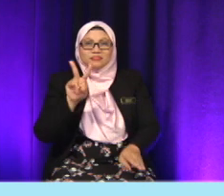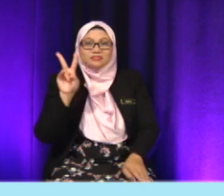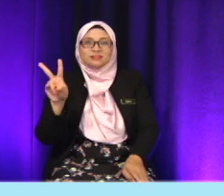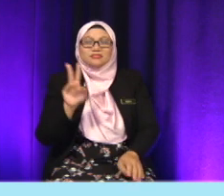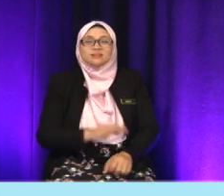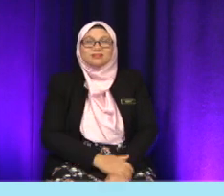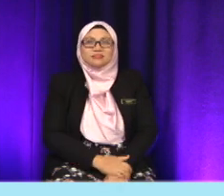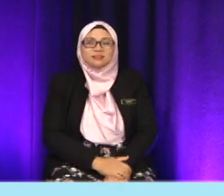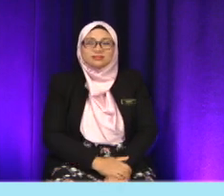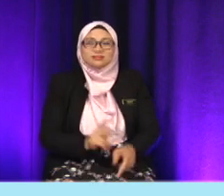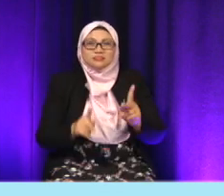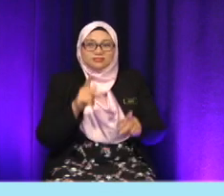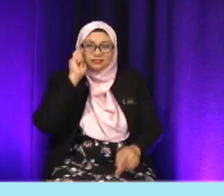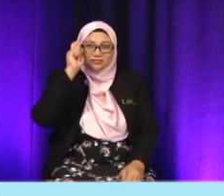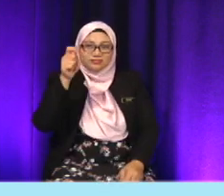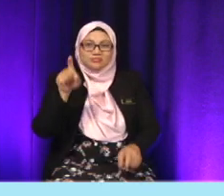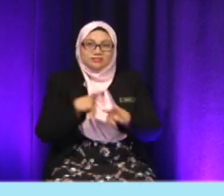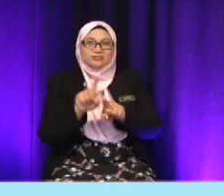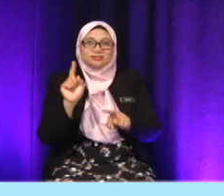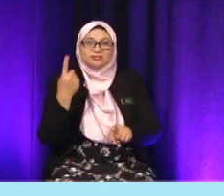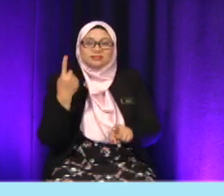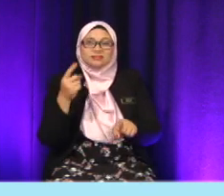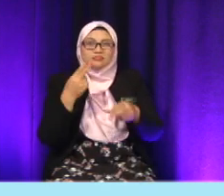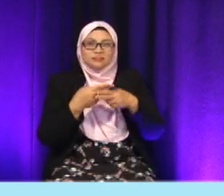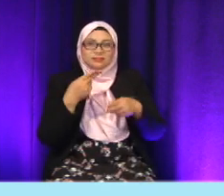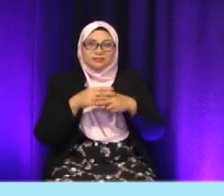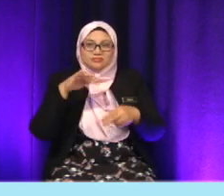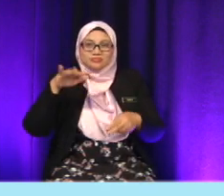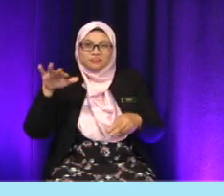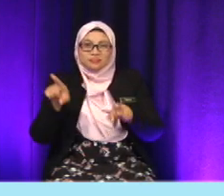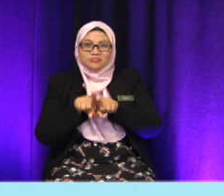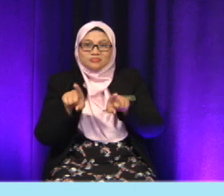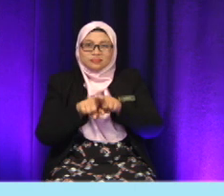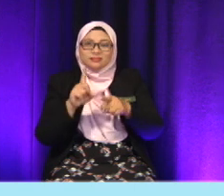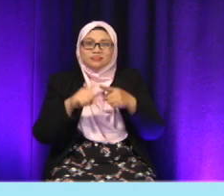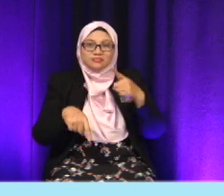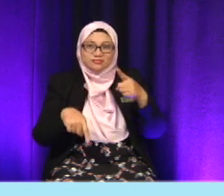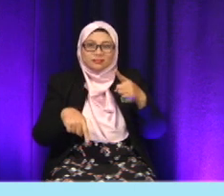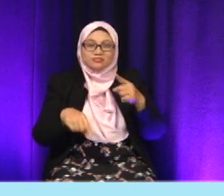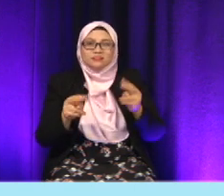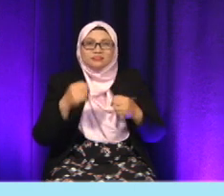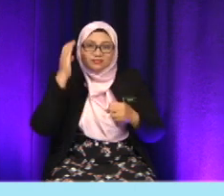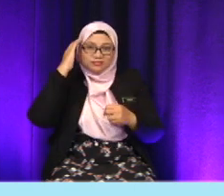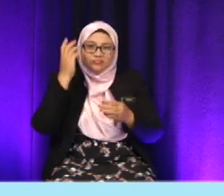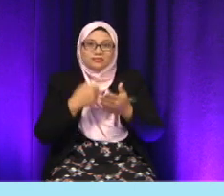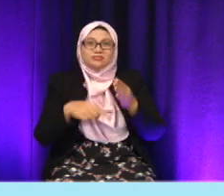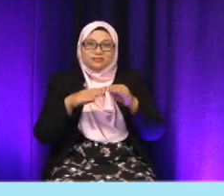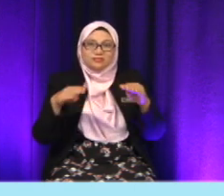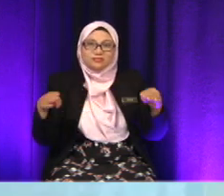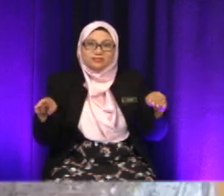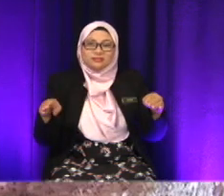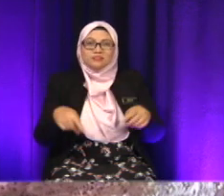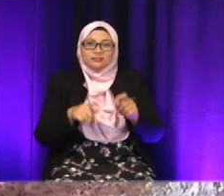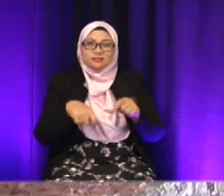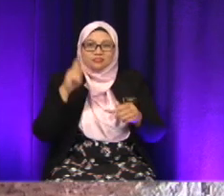kalau kita tengok sama aja nama ejaan ini pun sama tapi nak tahu aku pemirsa Aim kita kena